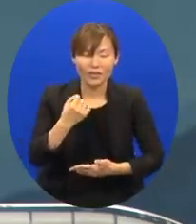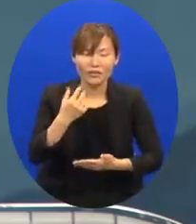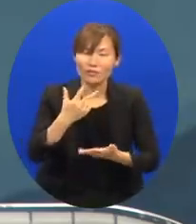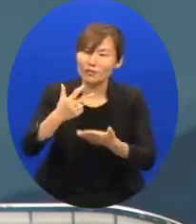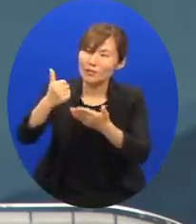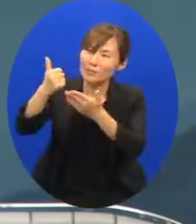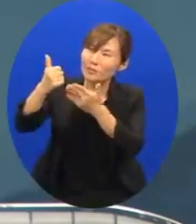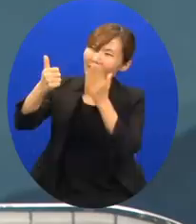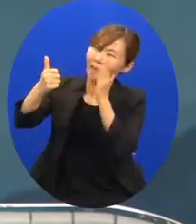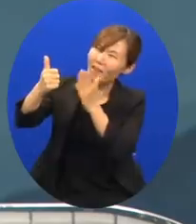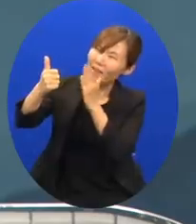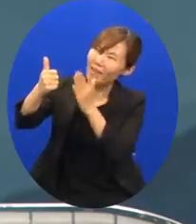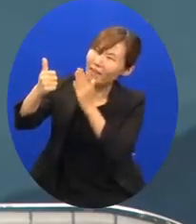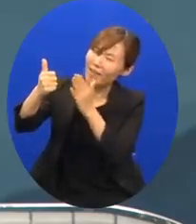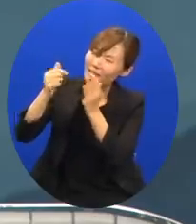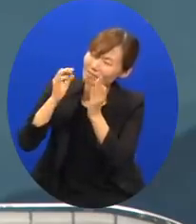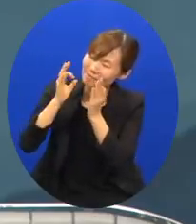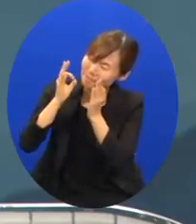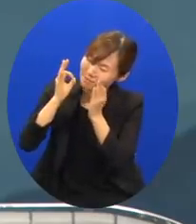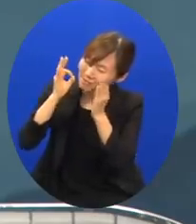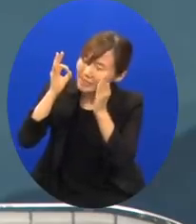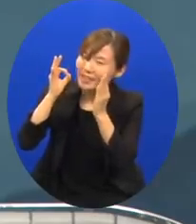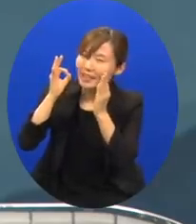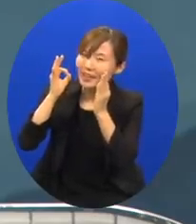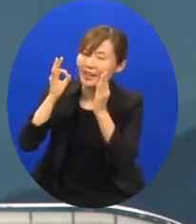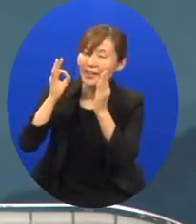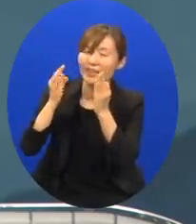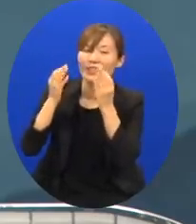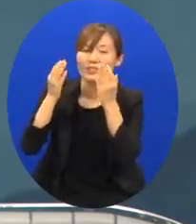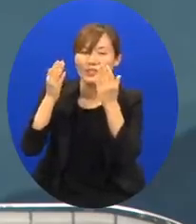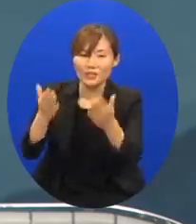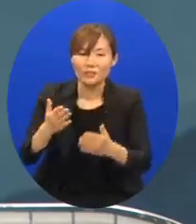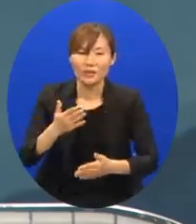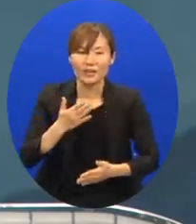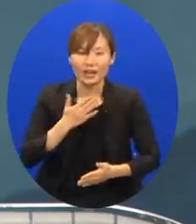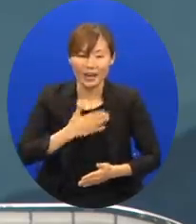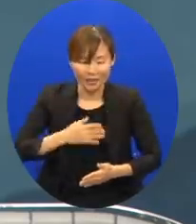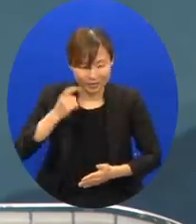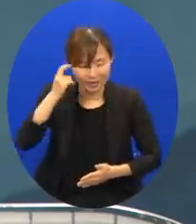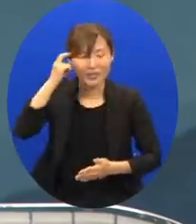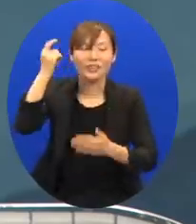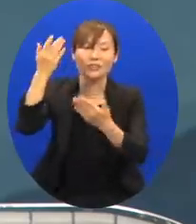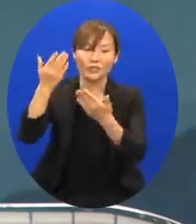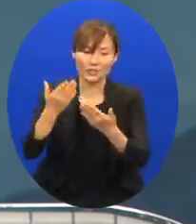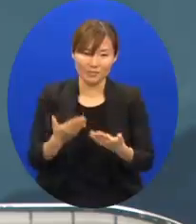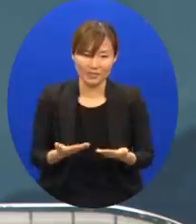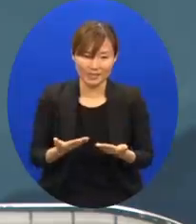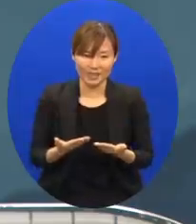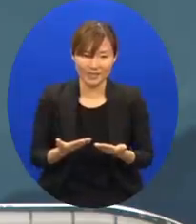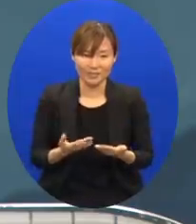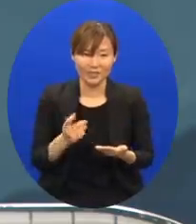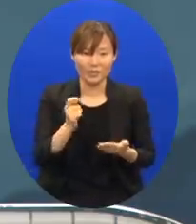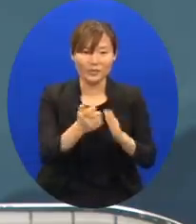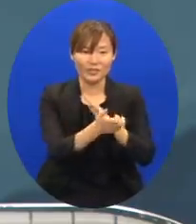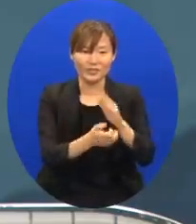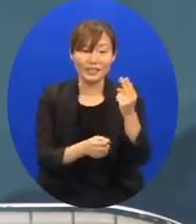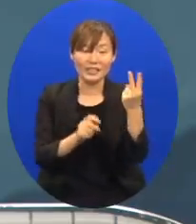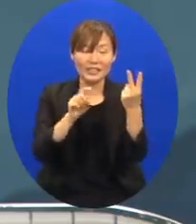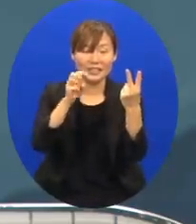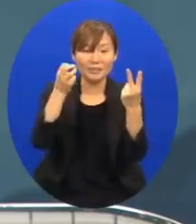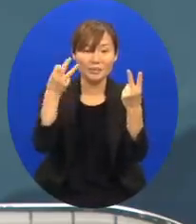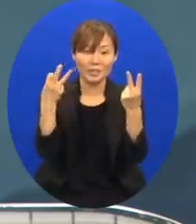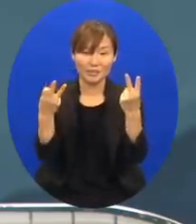반드시 주님이 그 것을 여러분에게 알게 하시면 13절 말씀 부터 보겠습니다 우리가 이 선물들을 마라 두